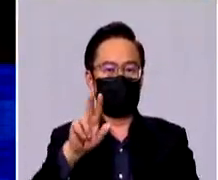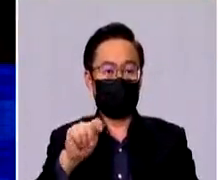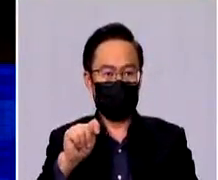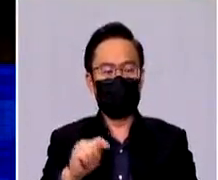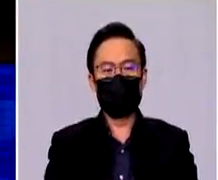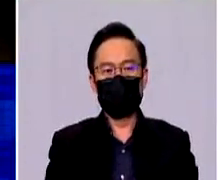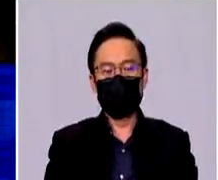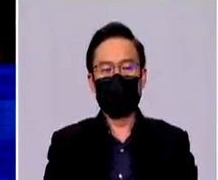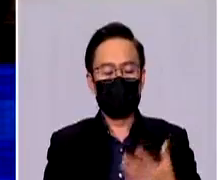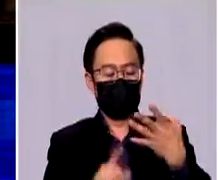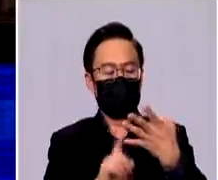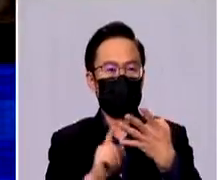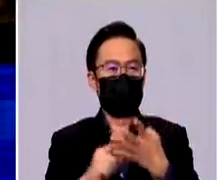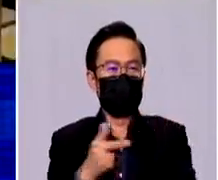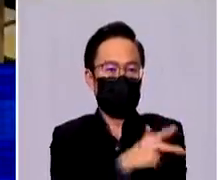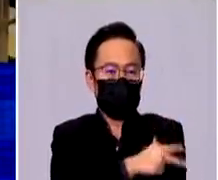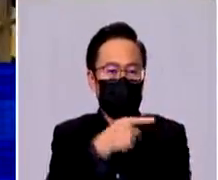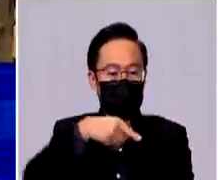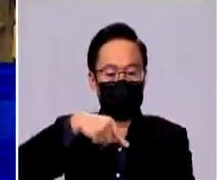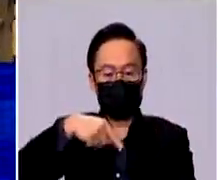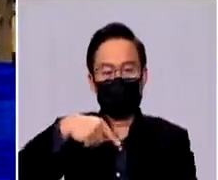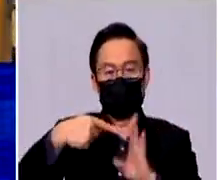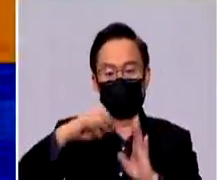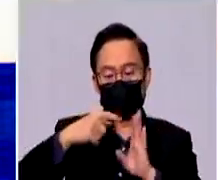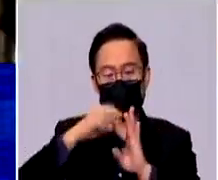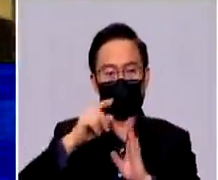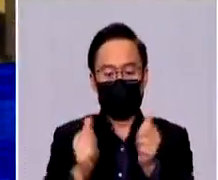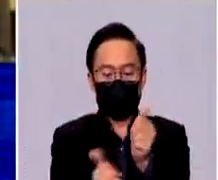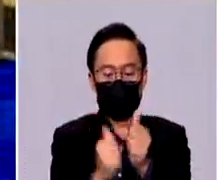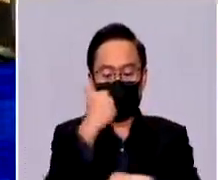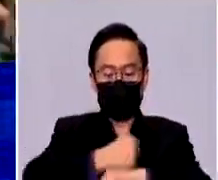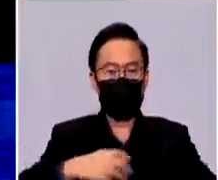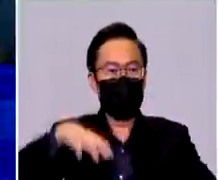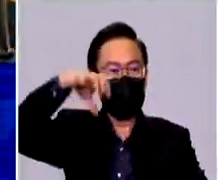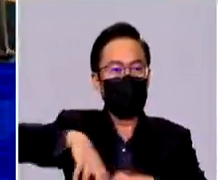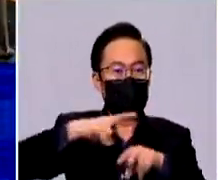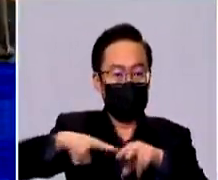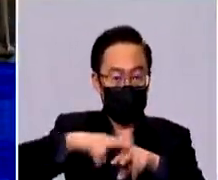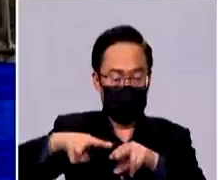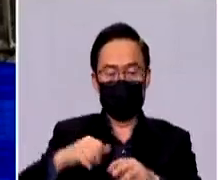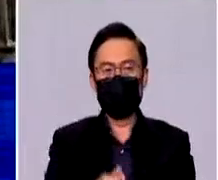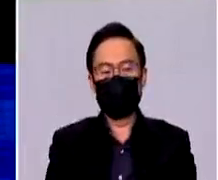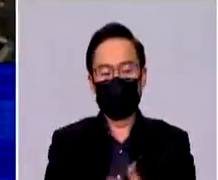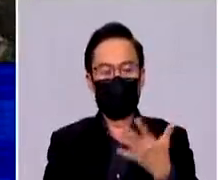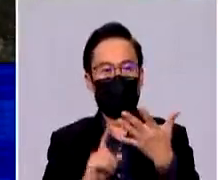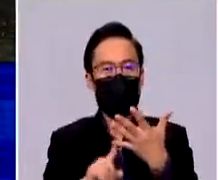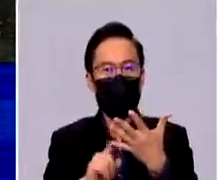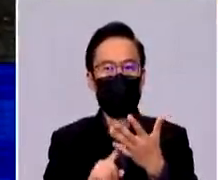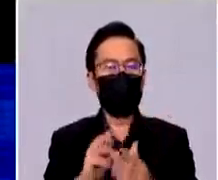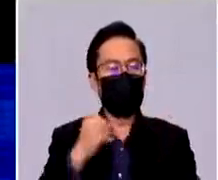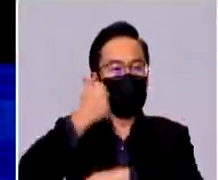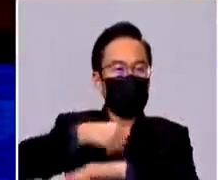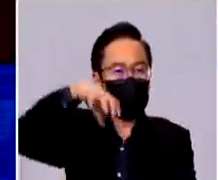กัดดร.พิเชษฐ์คุณาธรรมรักษ์รองอธิบดีกรมการขนส่งทางรางดร.สุเมธองค์กิตติกุลผู้อำนวยการวิ